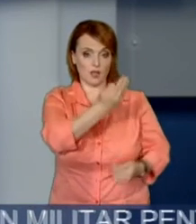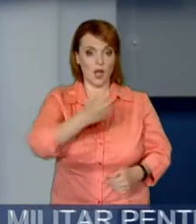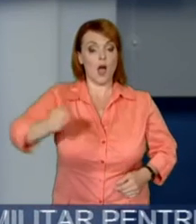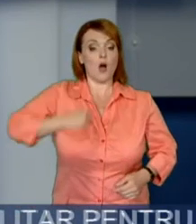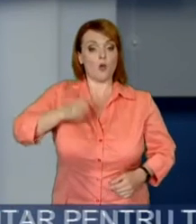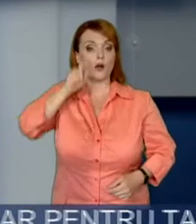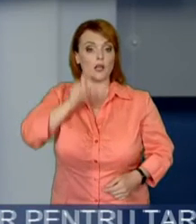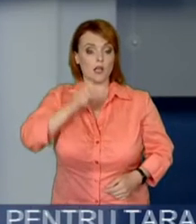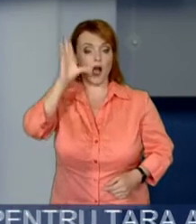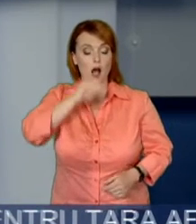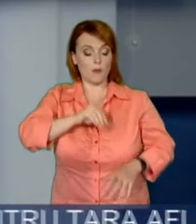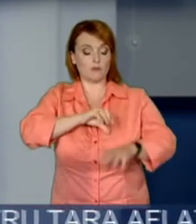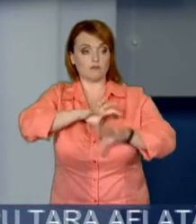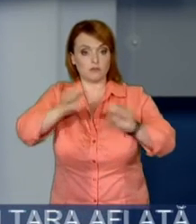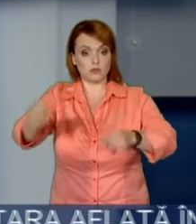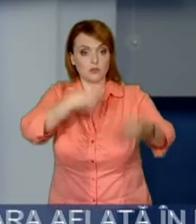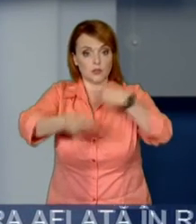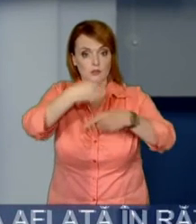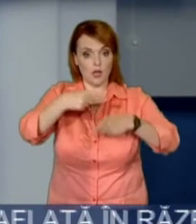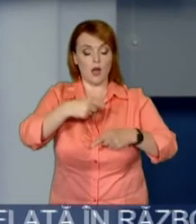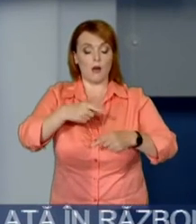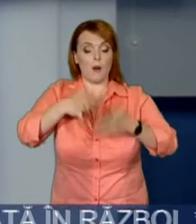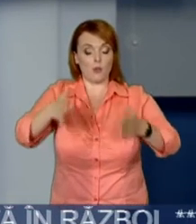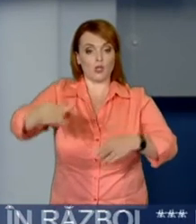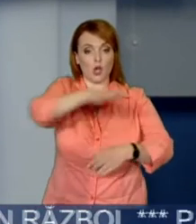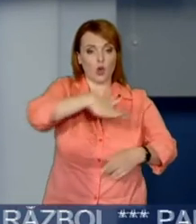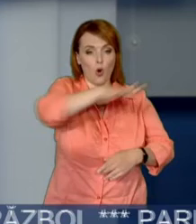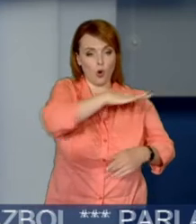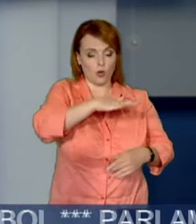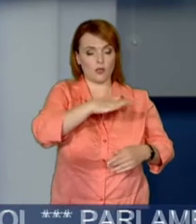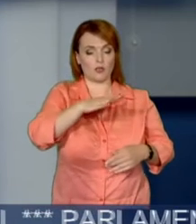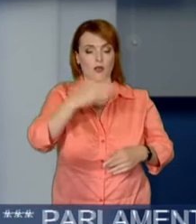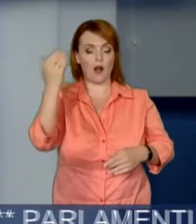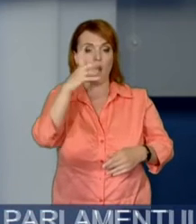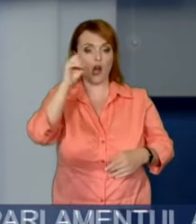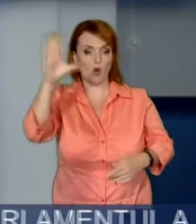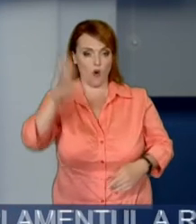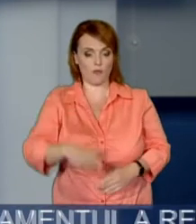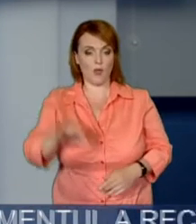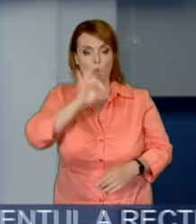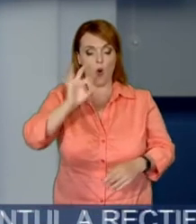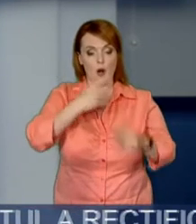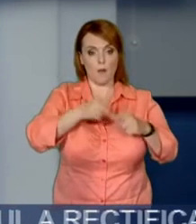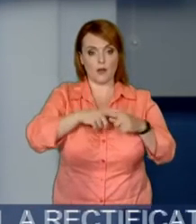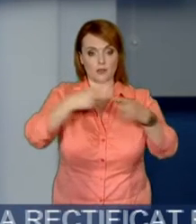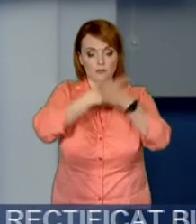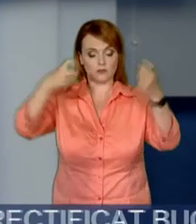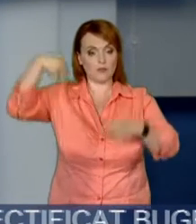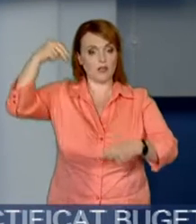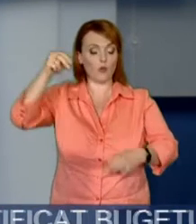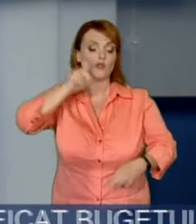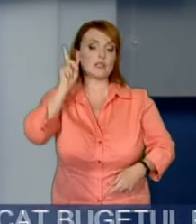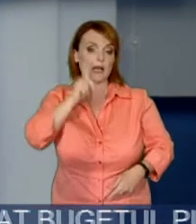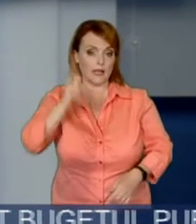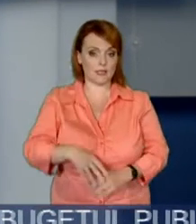au recucerit mai multe așezări din regiunea Harkov ca parte a unui contraatac surpriză, declară președintele Volodymyr Zelensky. În